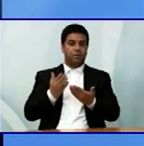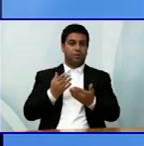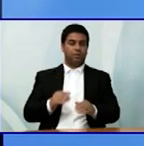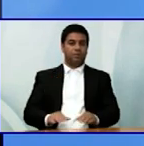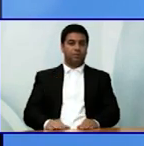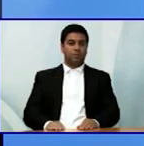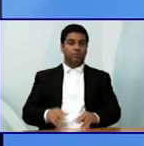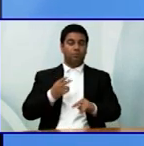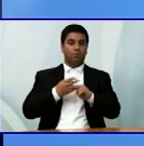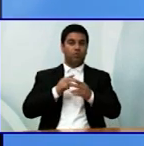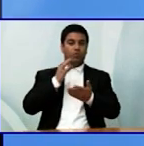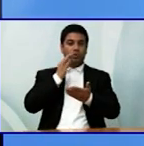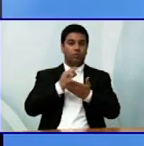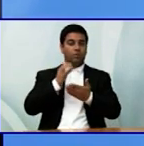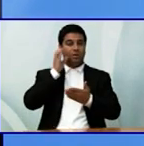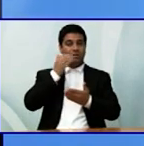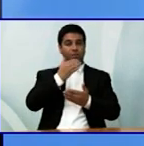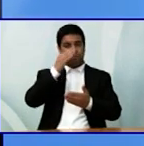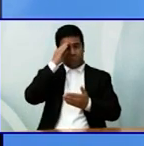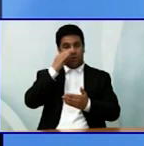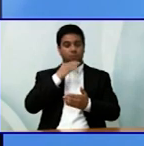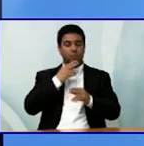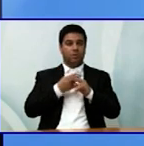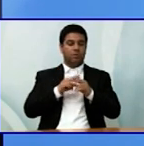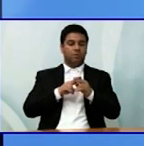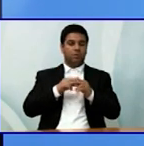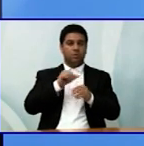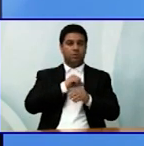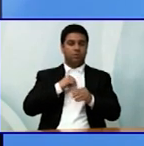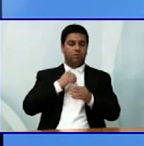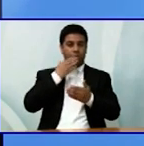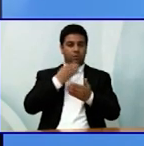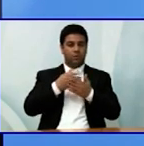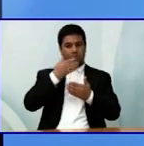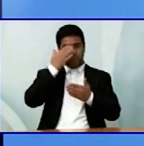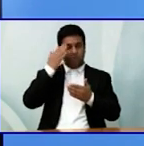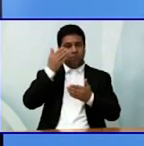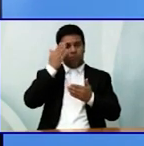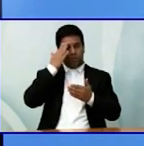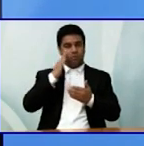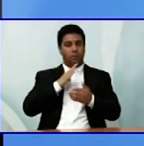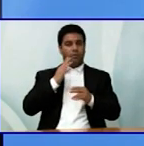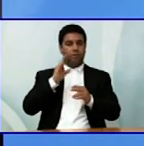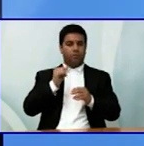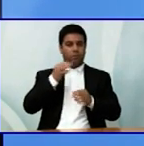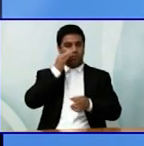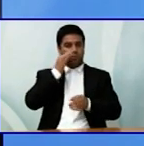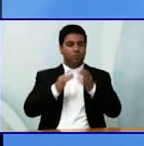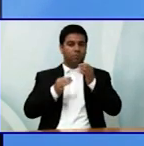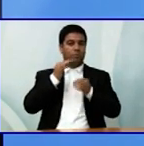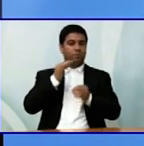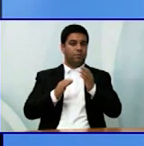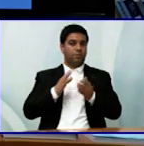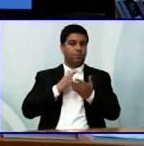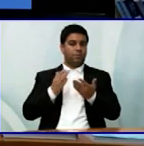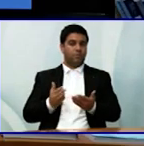debdi. Bu javobni eshitgan chol shart etib o'z peshonasiga uribdi va yum-yum